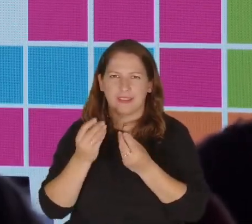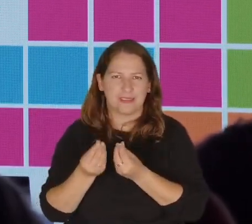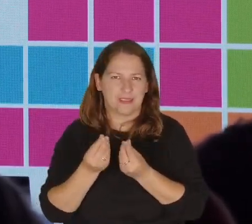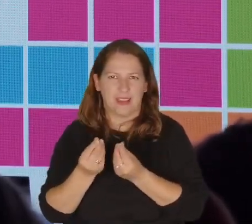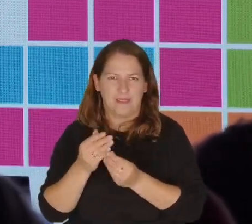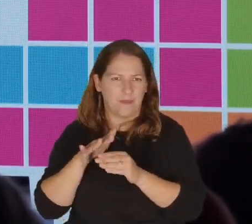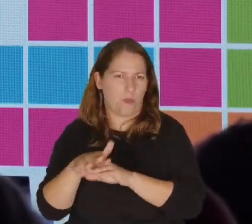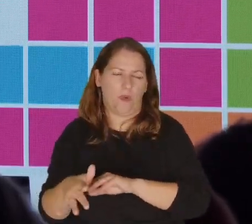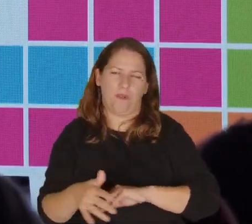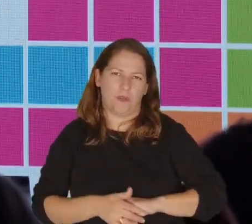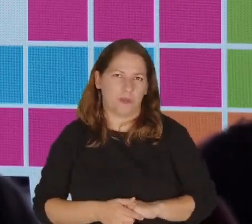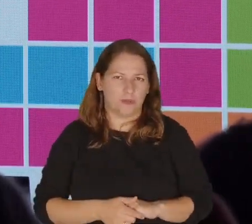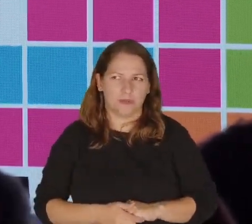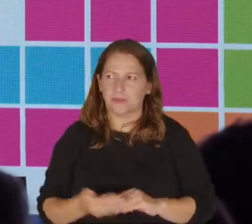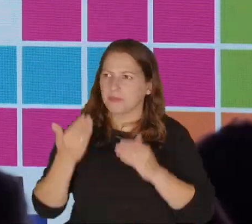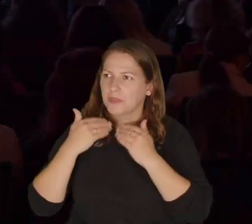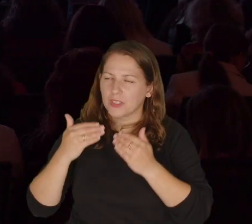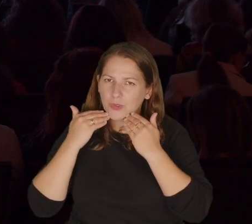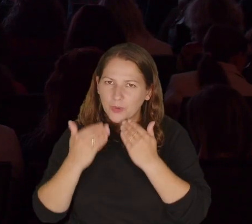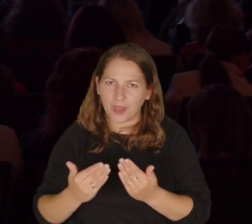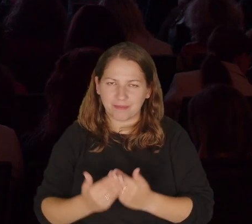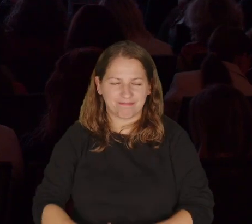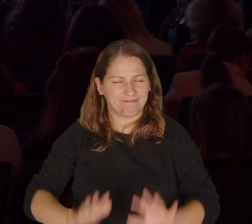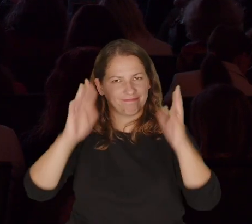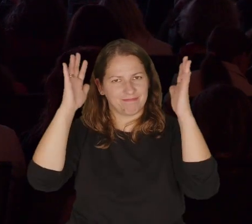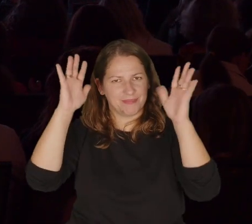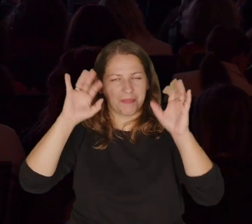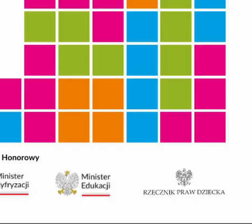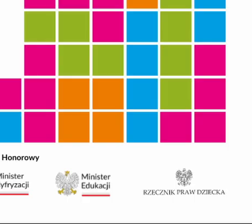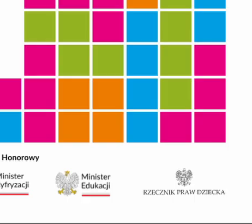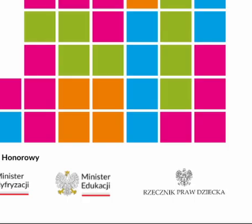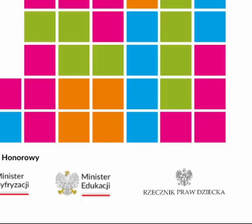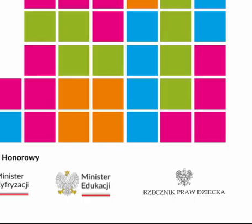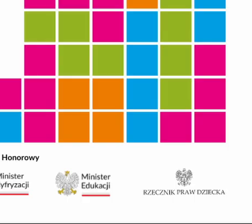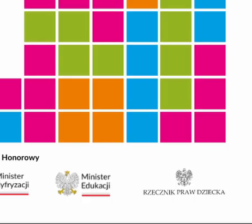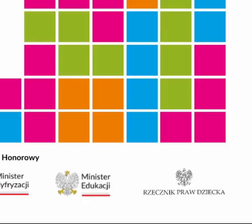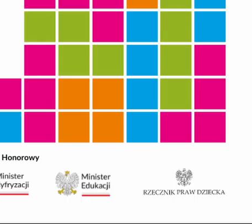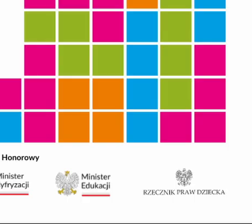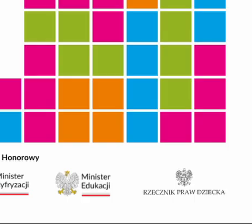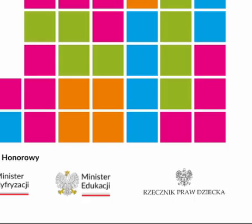i wpływu. Bardzo dziękujemy. Nagrać obrawami pana profesora. Dziękuję.